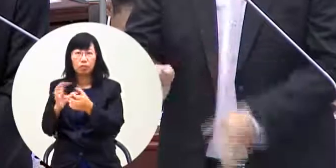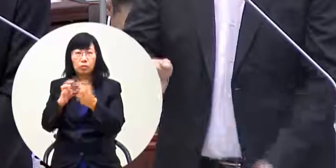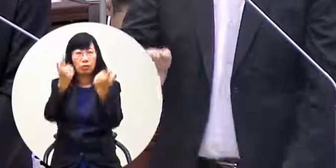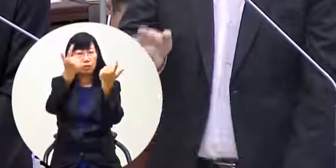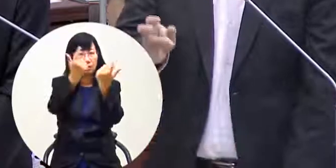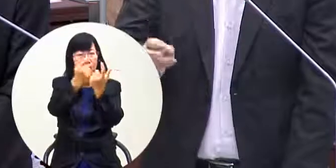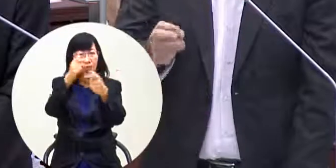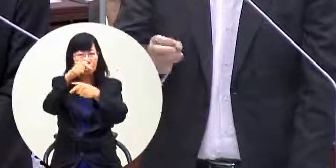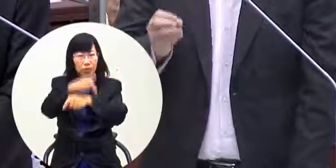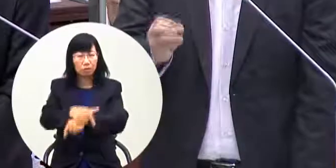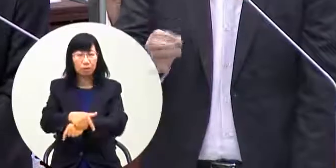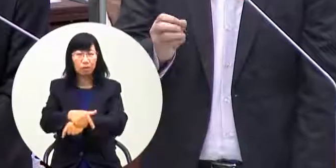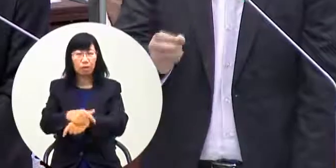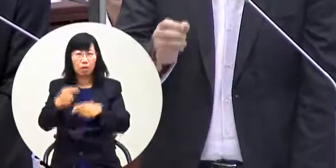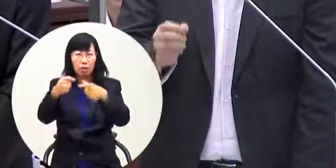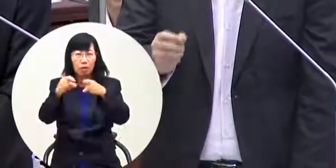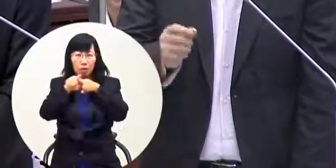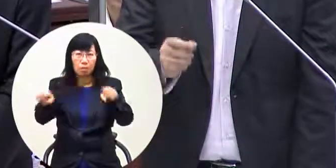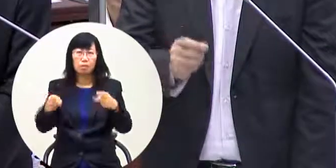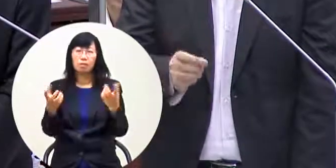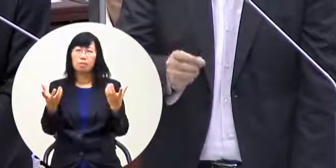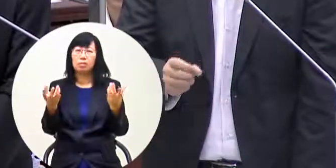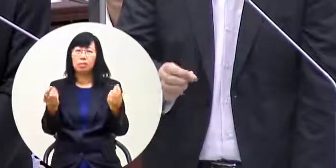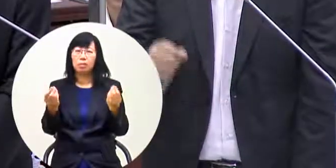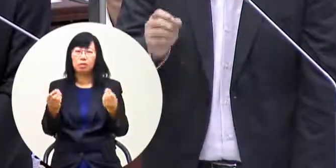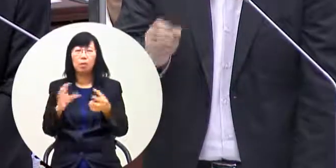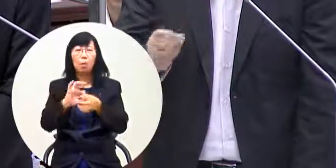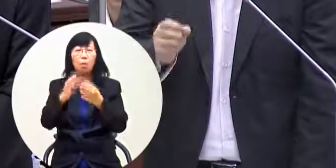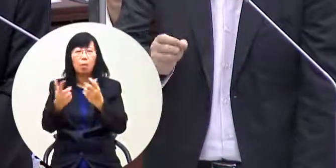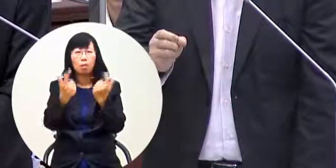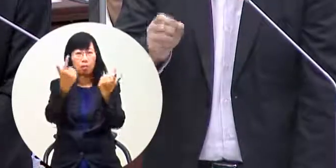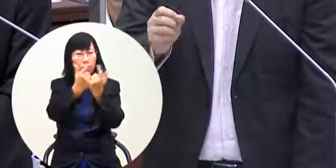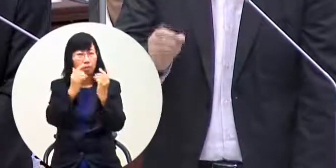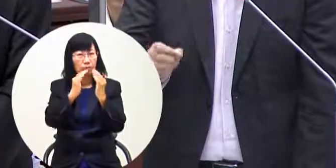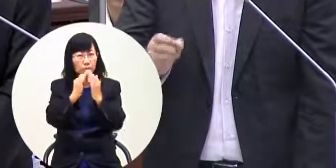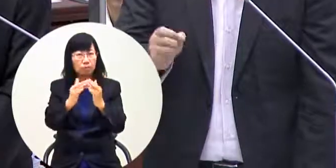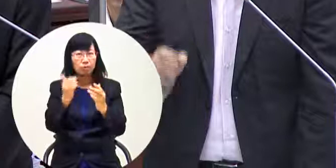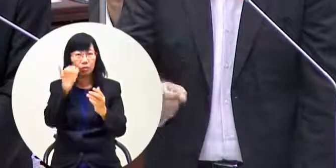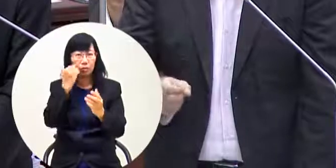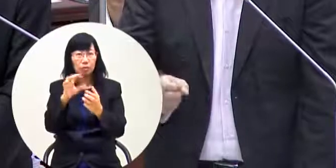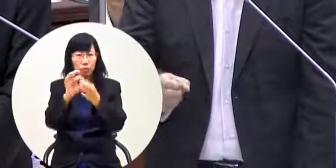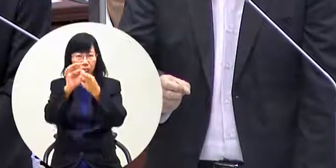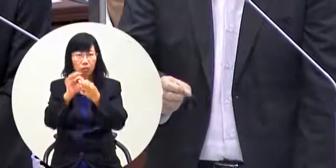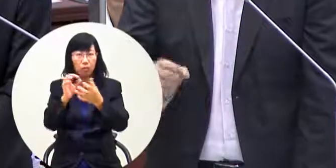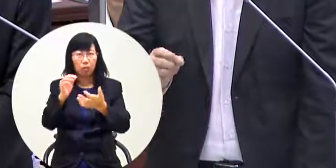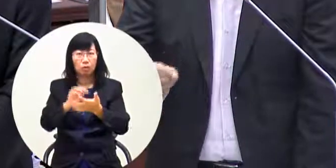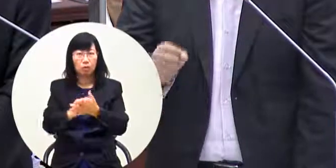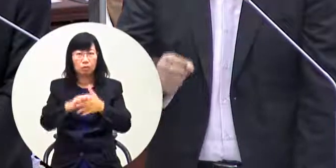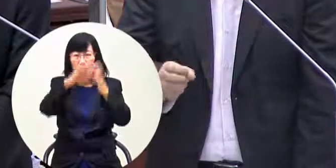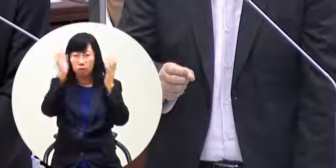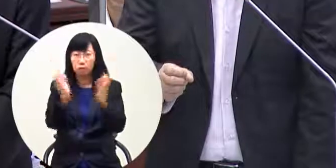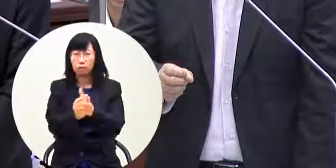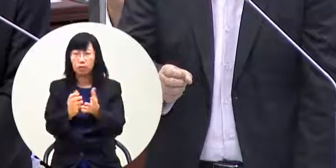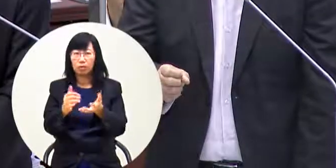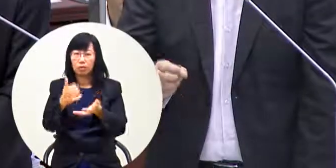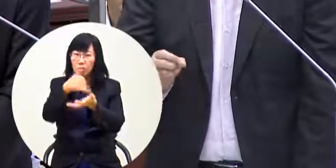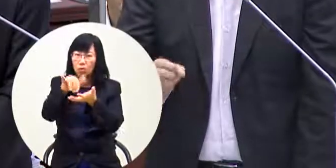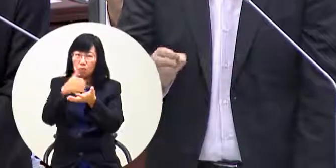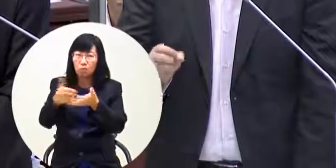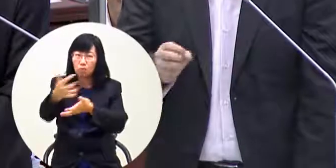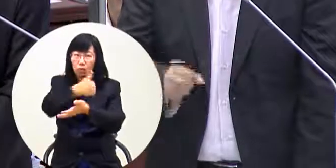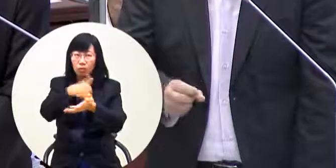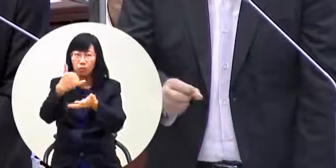台北市每年的单单统筹分配税款要比高雄市还要多出这